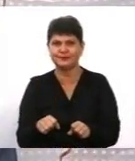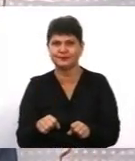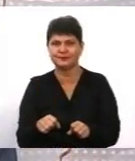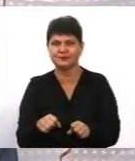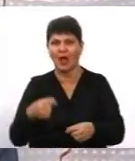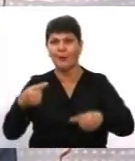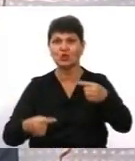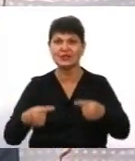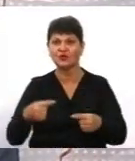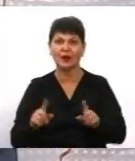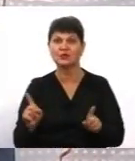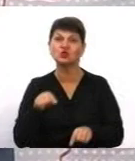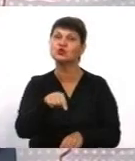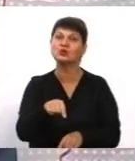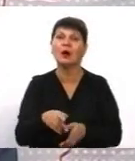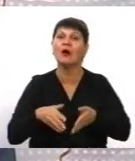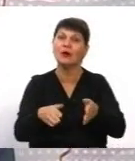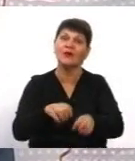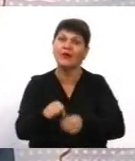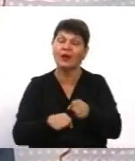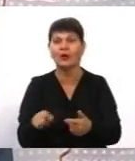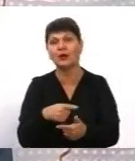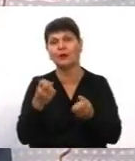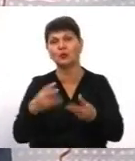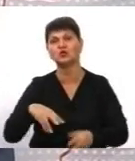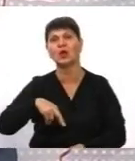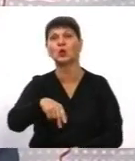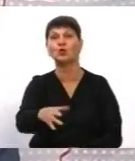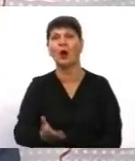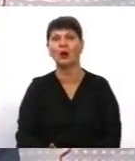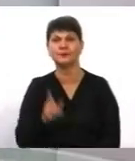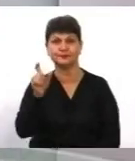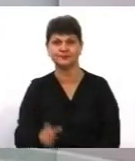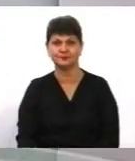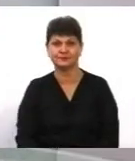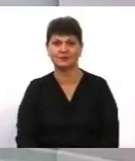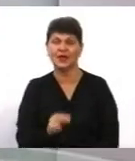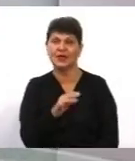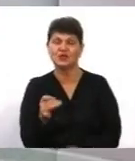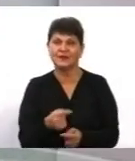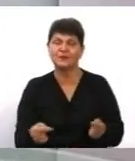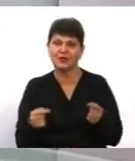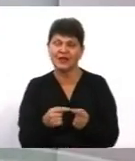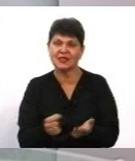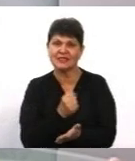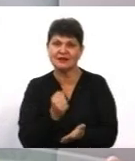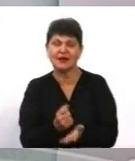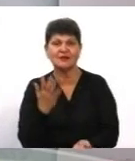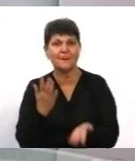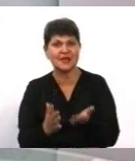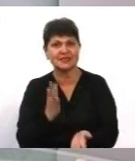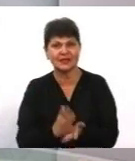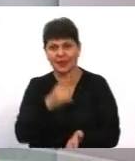подискутувати, що то саме є, чи велодоріжка, чи просто тротуар. А чи відповідають стандартам, якщо є певні